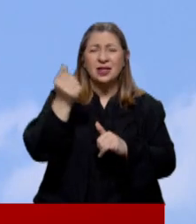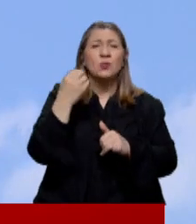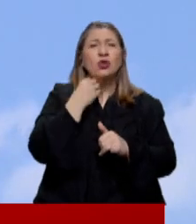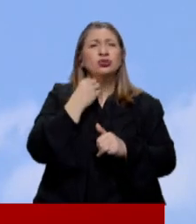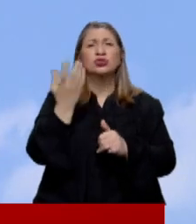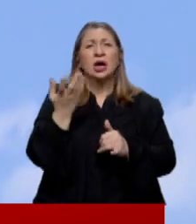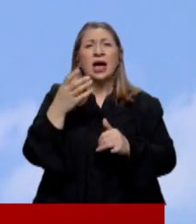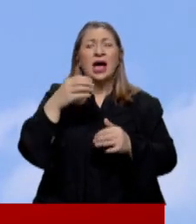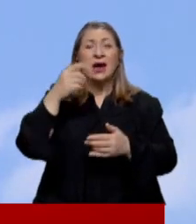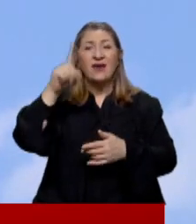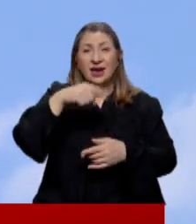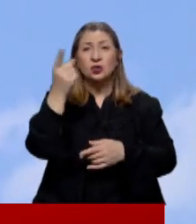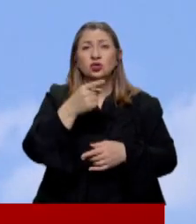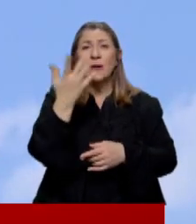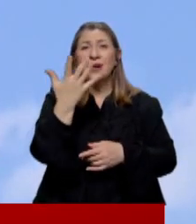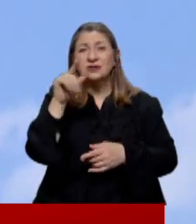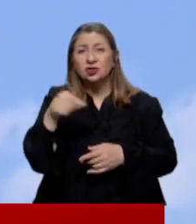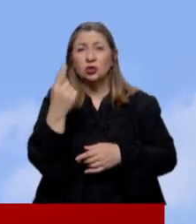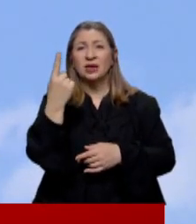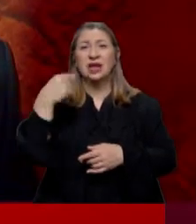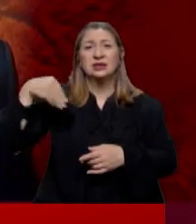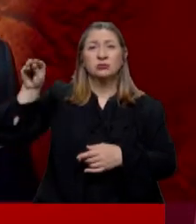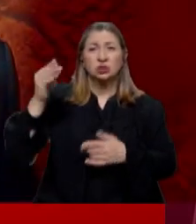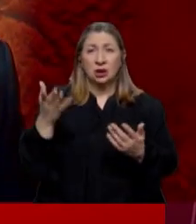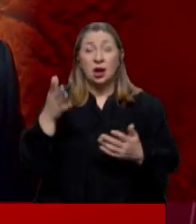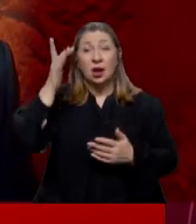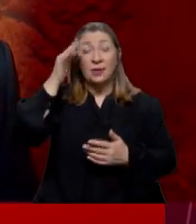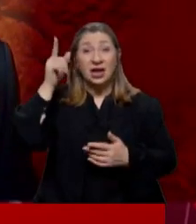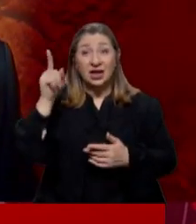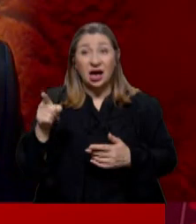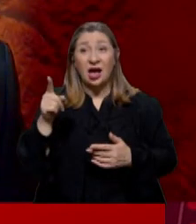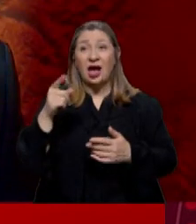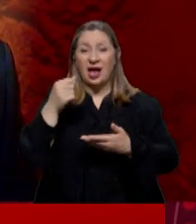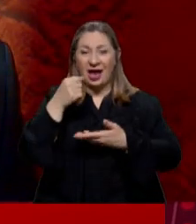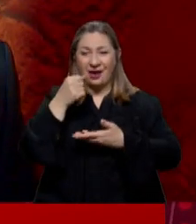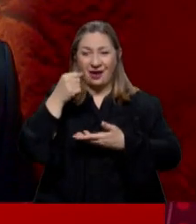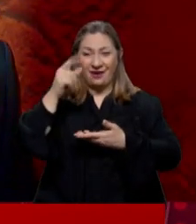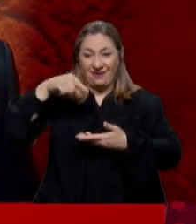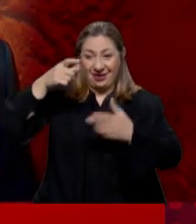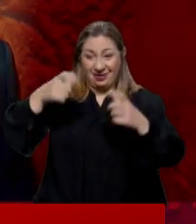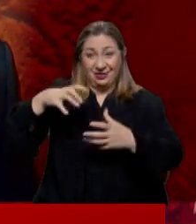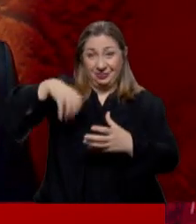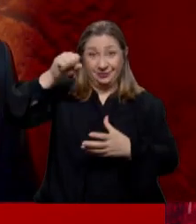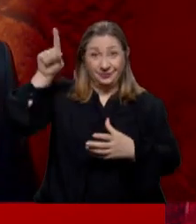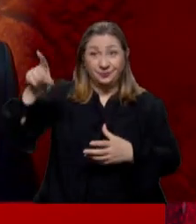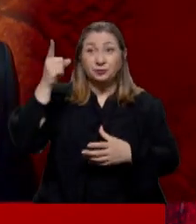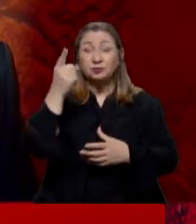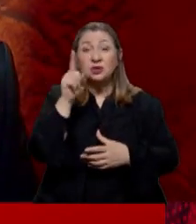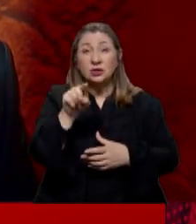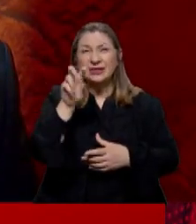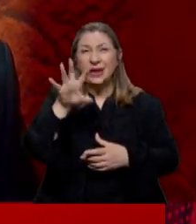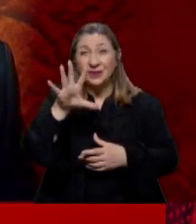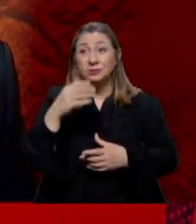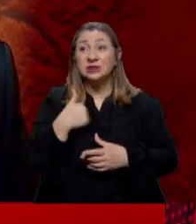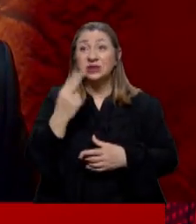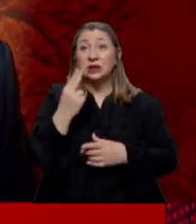enstrümanı hazine yüzde 5,1 faizle satmıştı Amerika hazinesi 1.85 de borç alırken